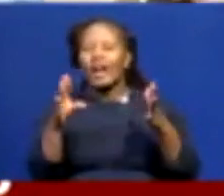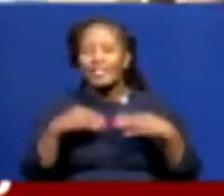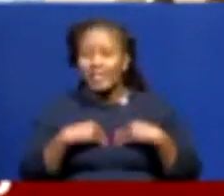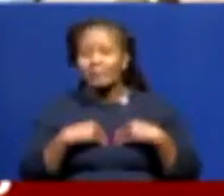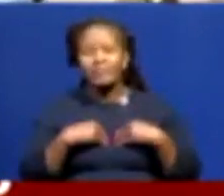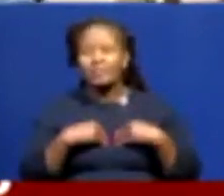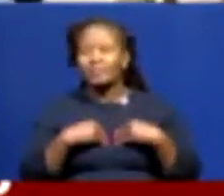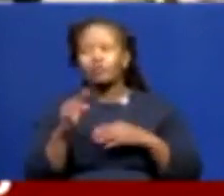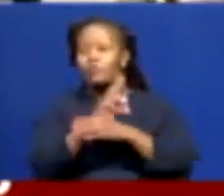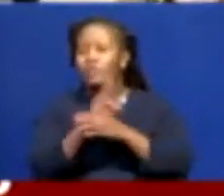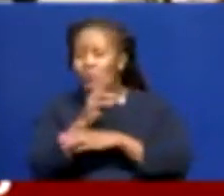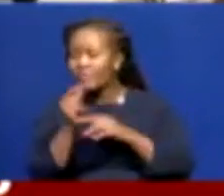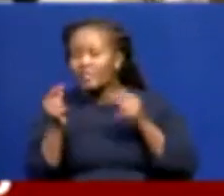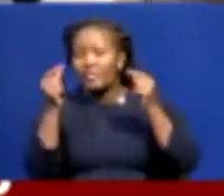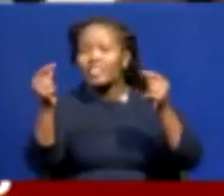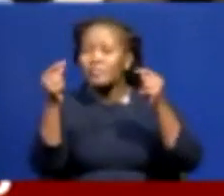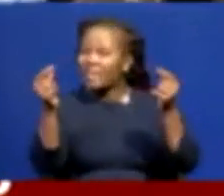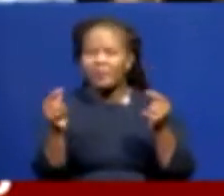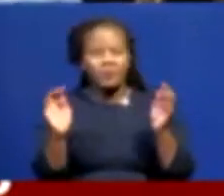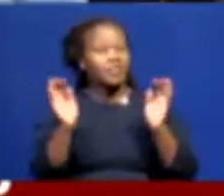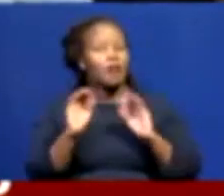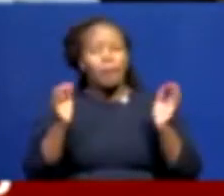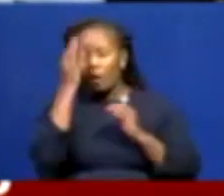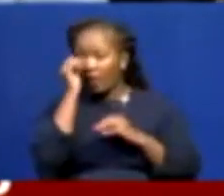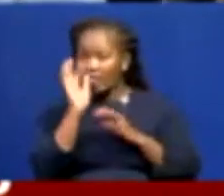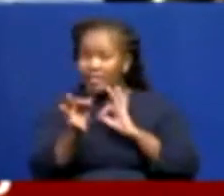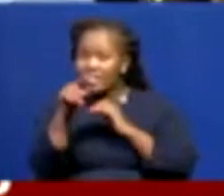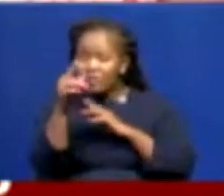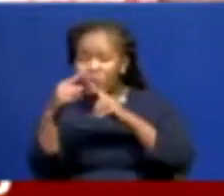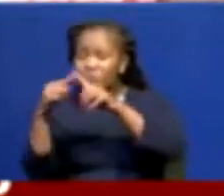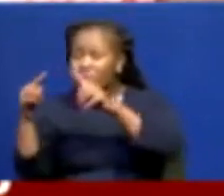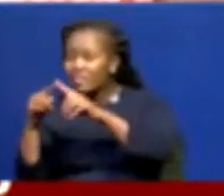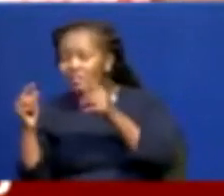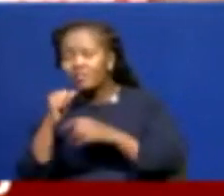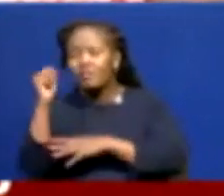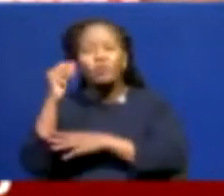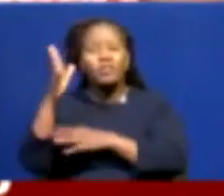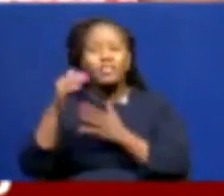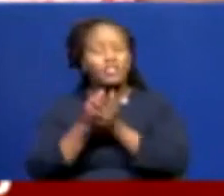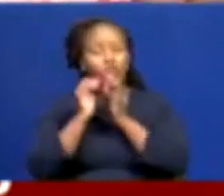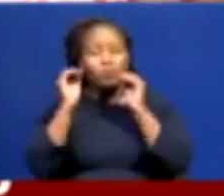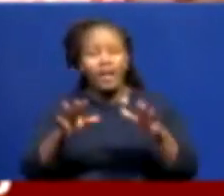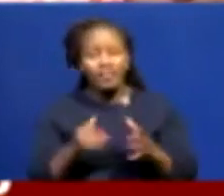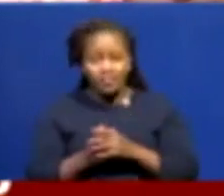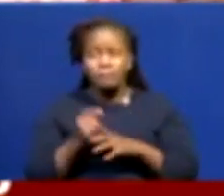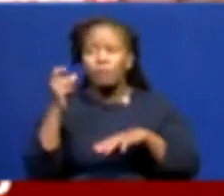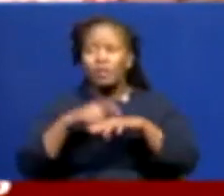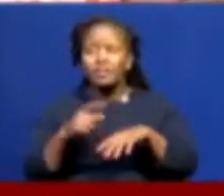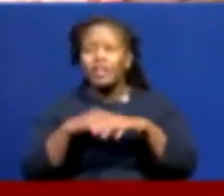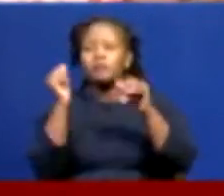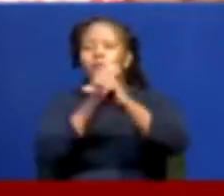maandamano, sababu ukipigwa huko nje ama uwawe, hautaona hawa watu wa siasa. Toka president wetu William Samoei Ruto